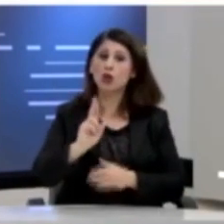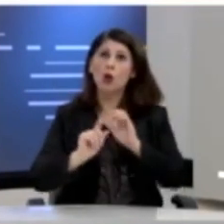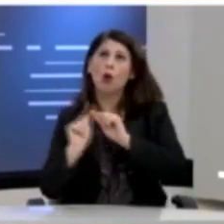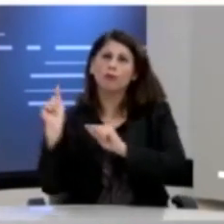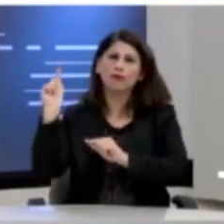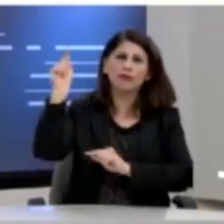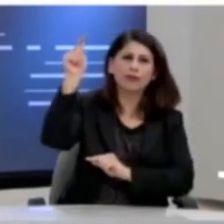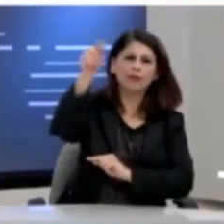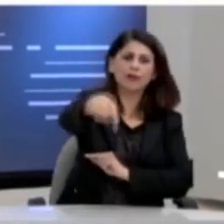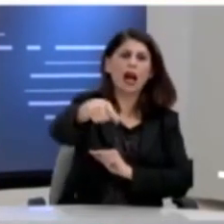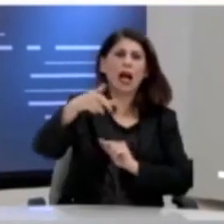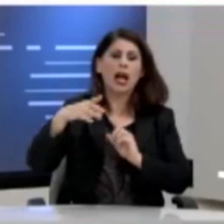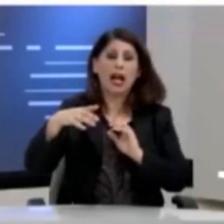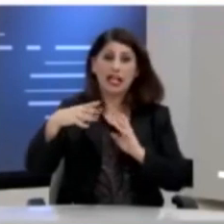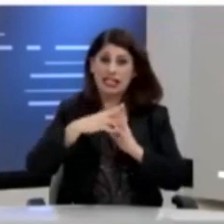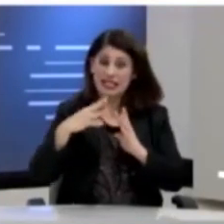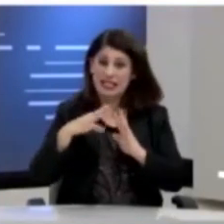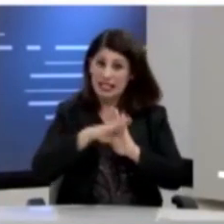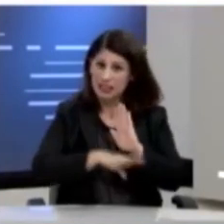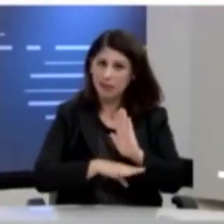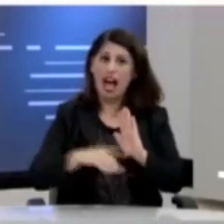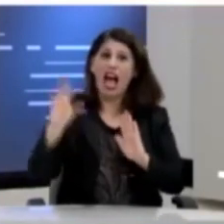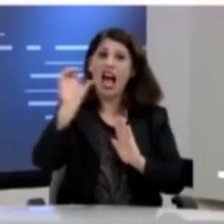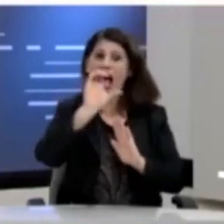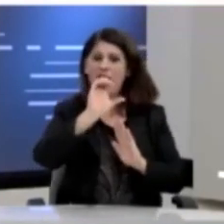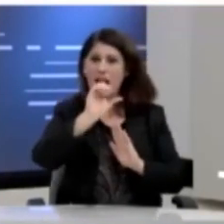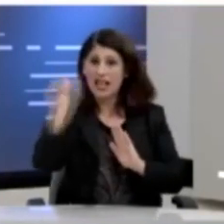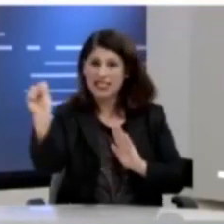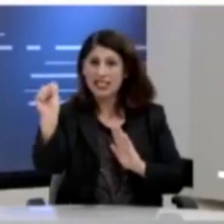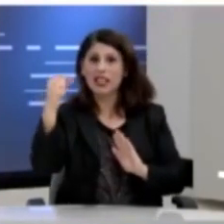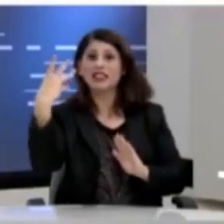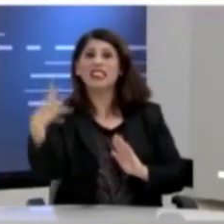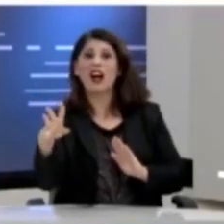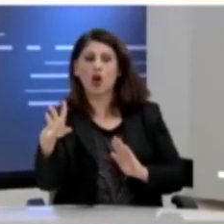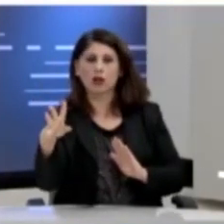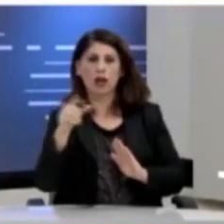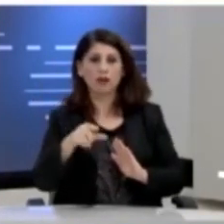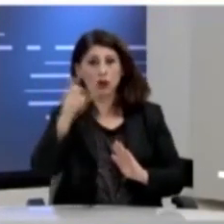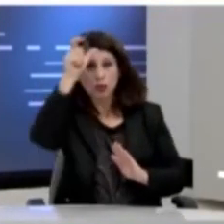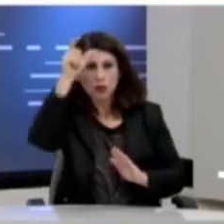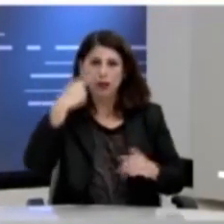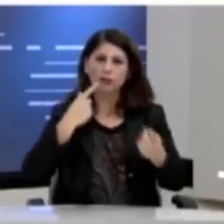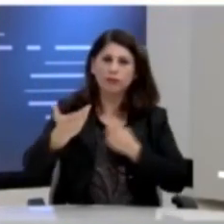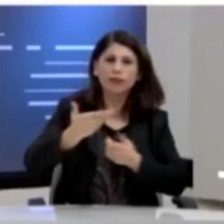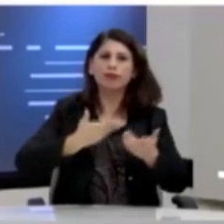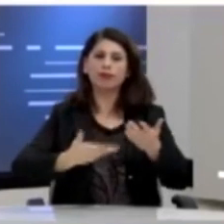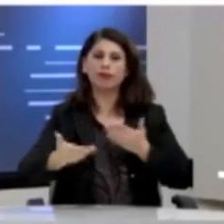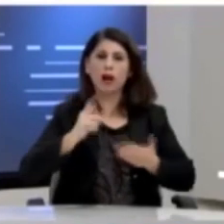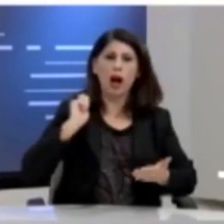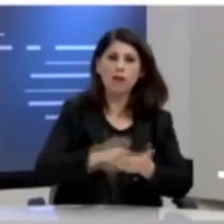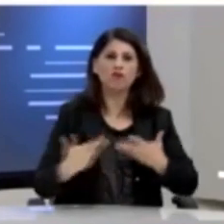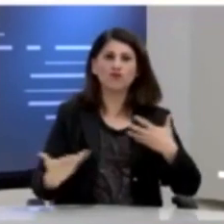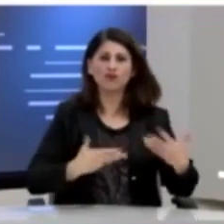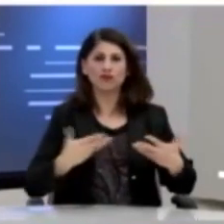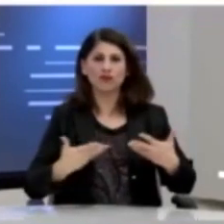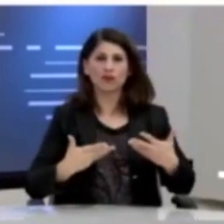S-400 που έχει προκαλέσει την αντίδραση του ΝΑΤΟ και των ΗΠΑ, με τις οποίες η Τουρκία διαπραγματεύεται την αγορά των